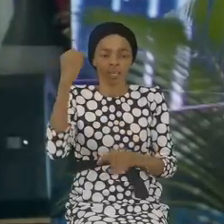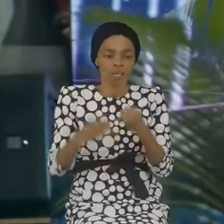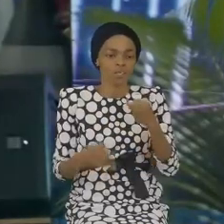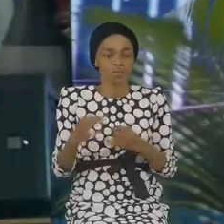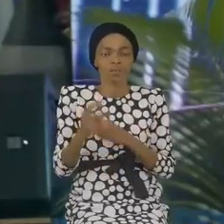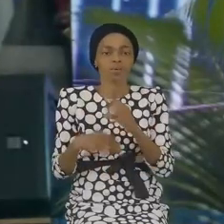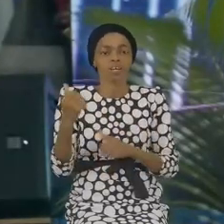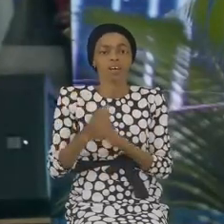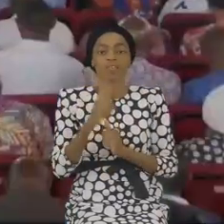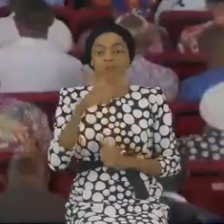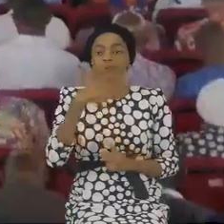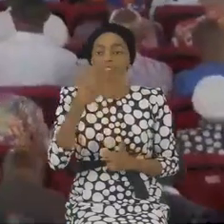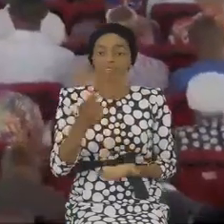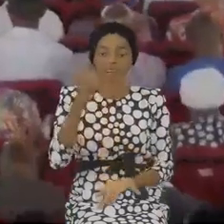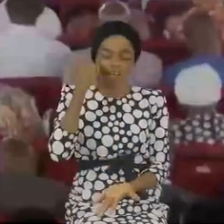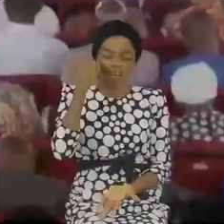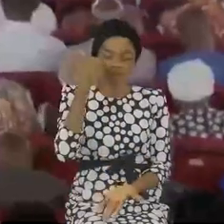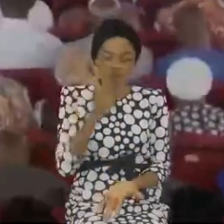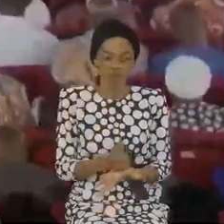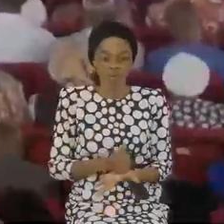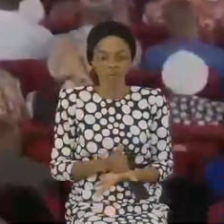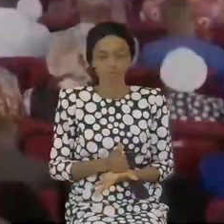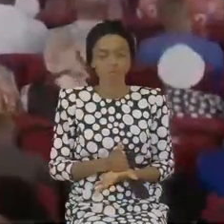dit Amen.